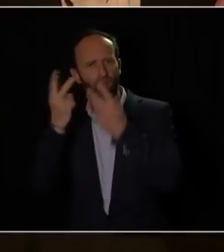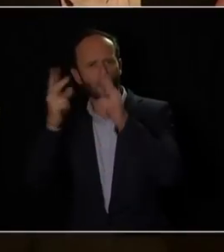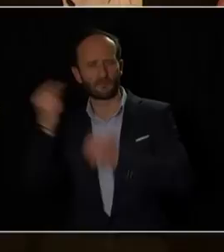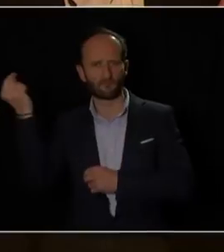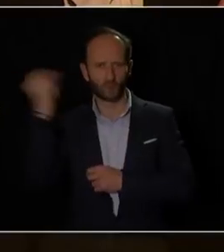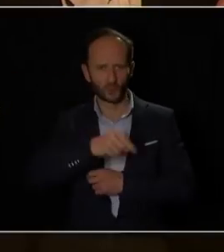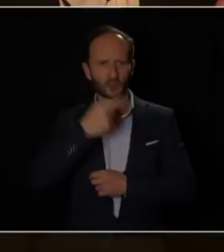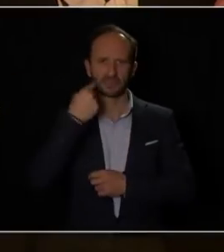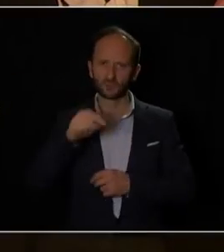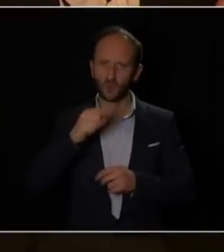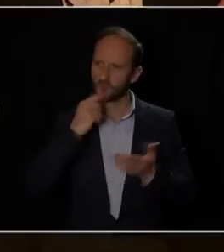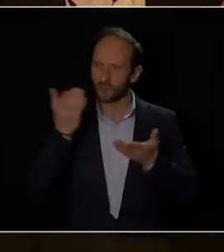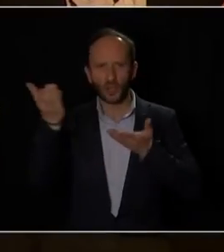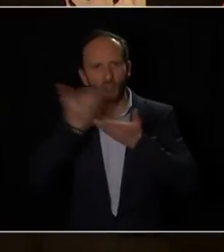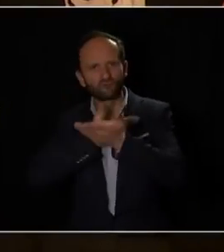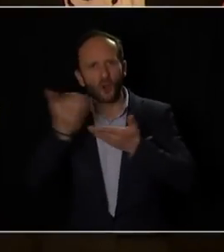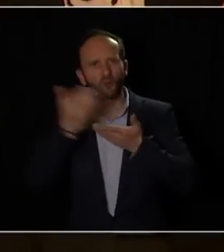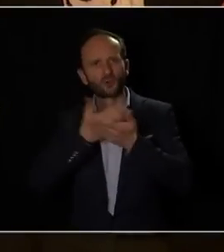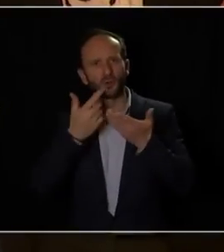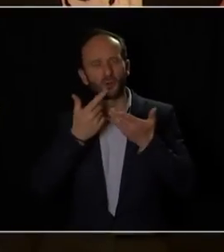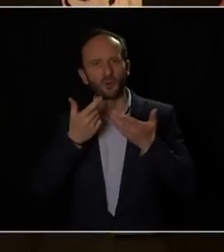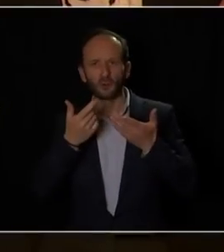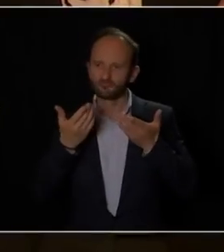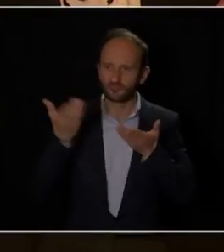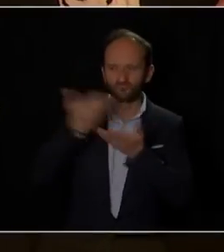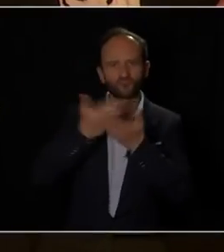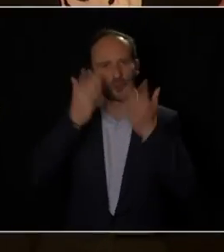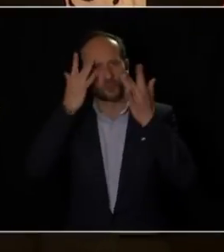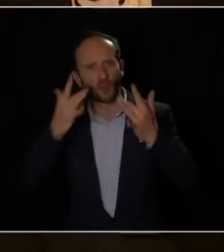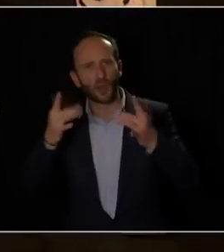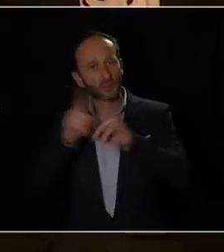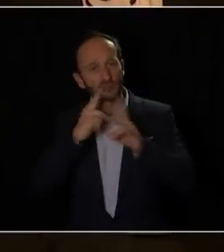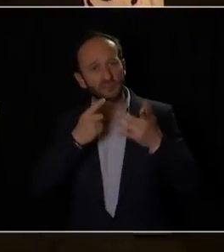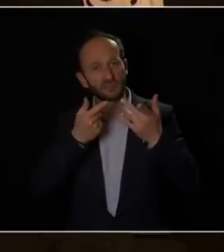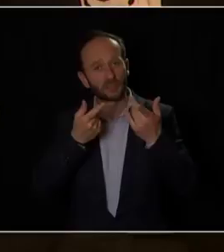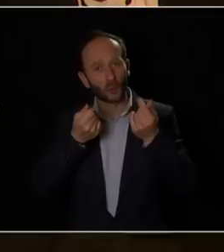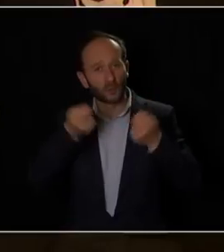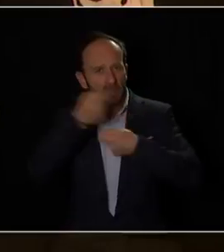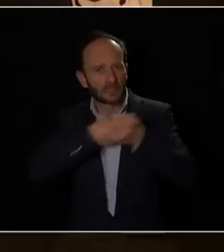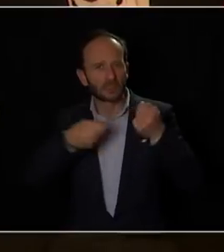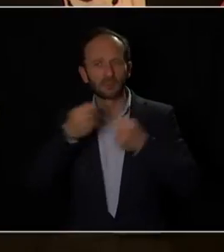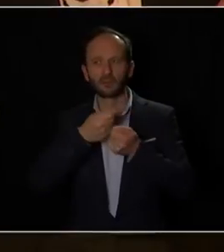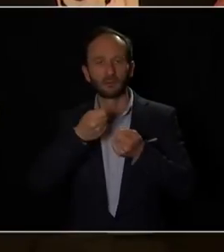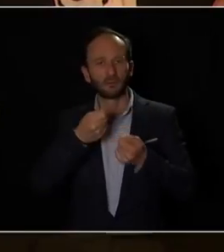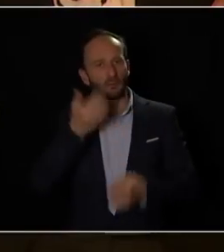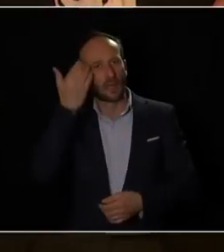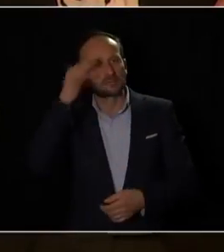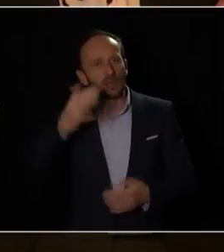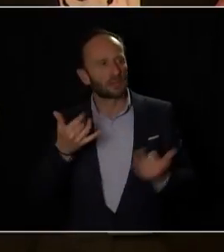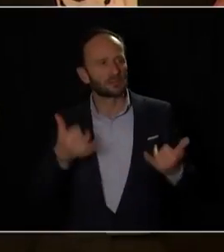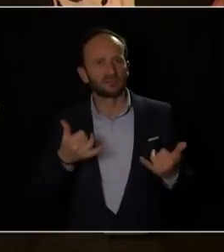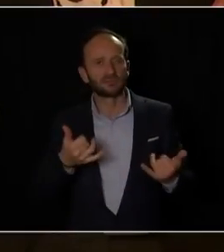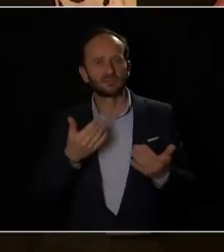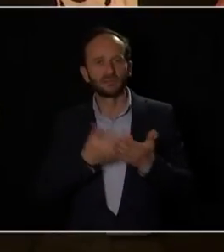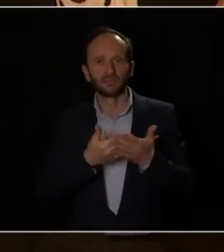valoriser et fructifier des échanges tant économiques que culturels qui le sont, on le sait, chacun le sait ici, une traduction